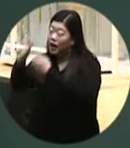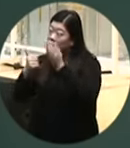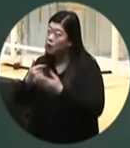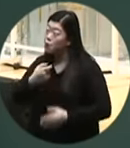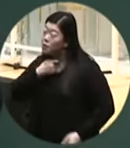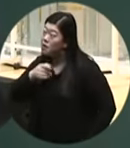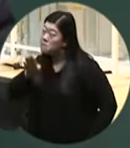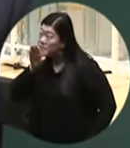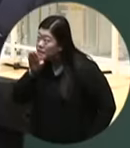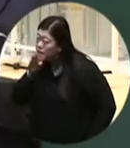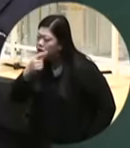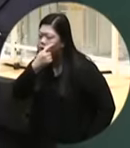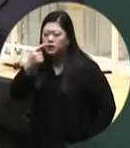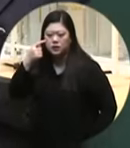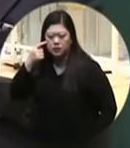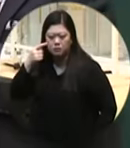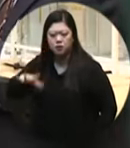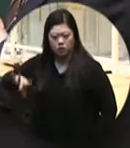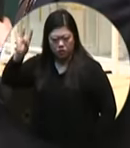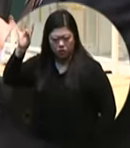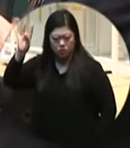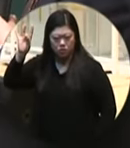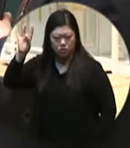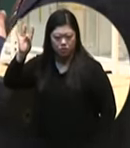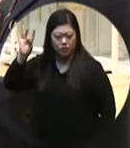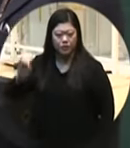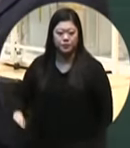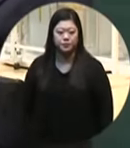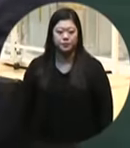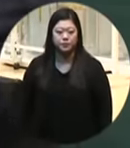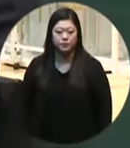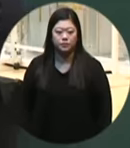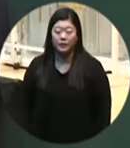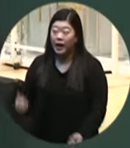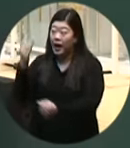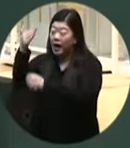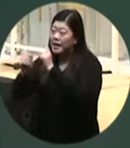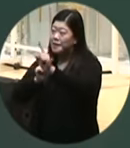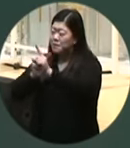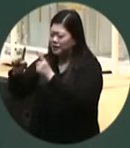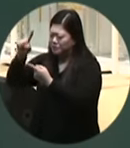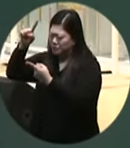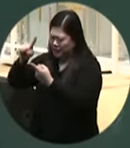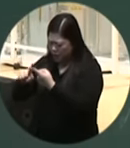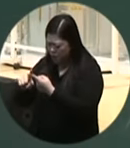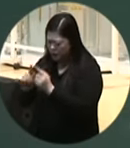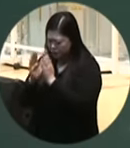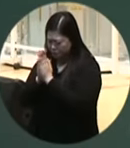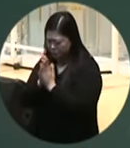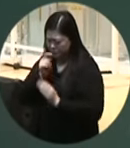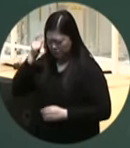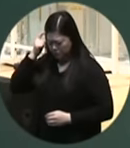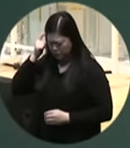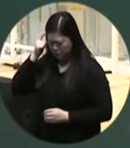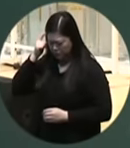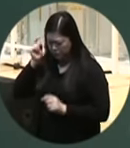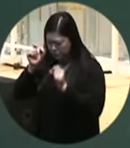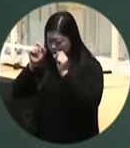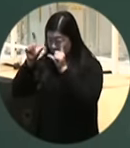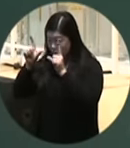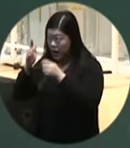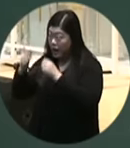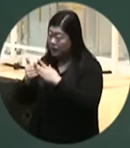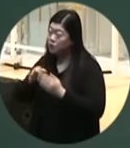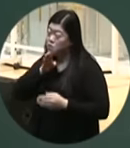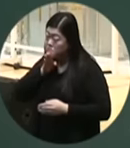the one thing that God desires? 그거를 말씀 따라 조금만 기도하면 요게 보여요. If you can follow the word of